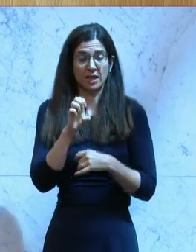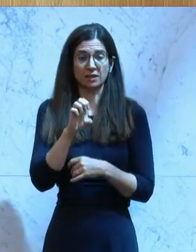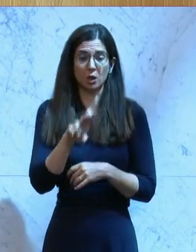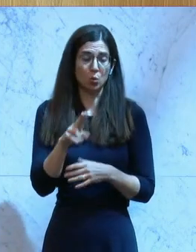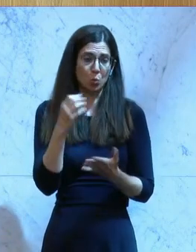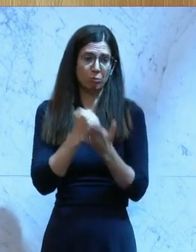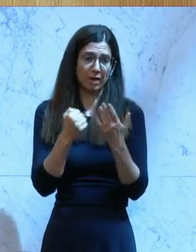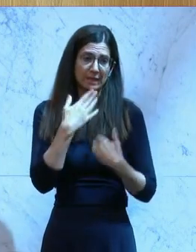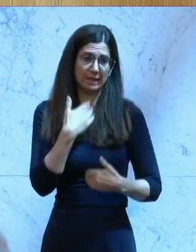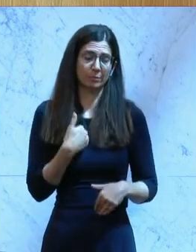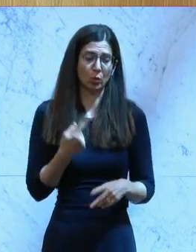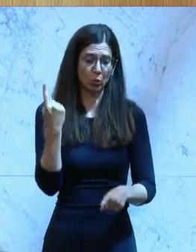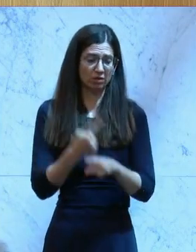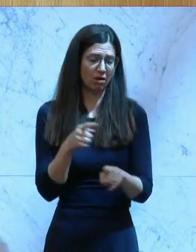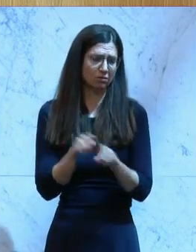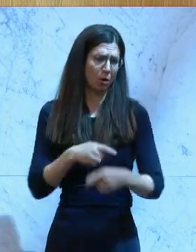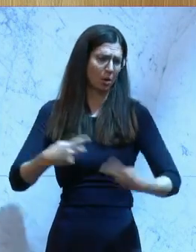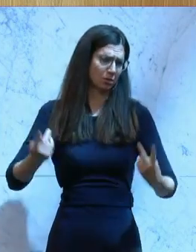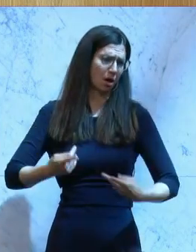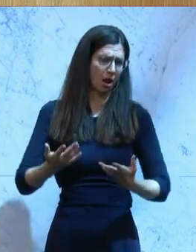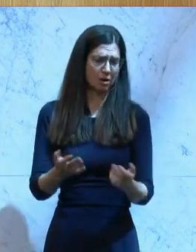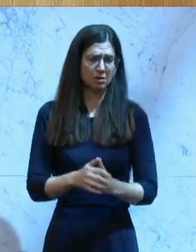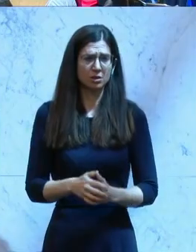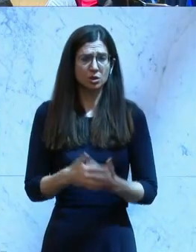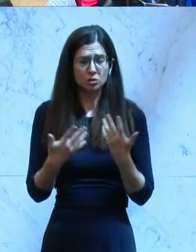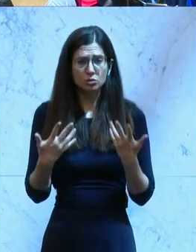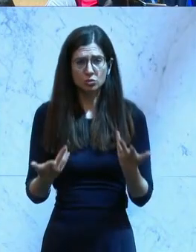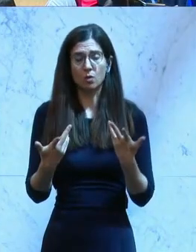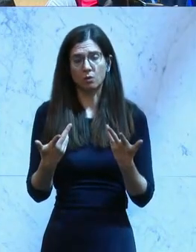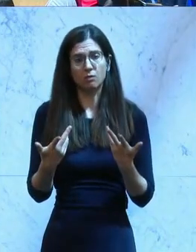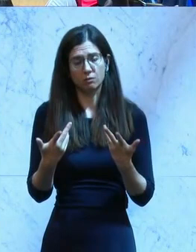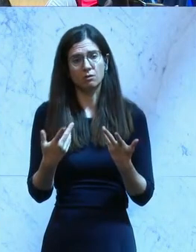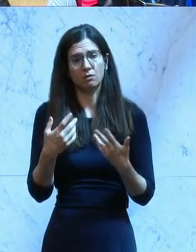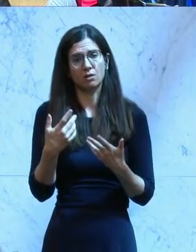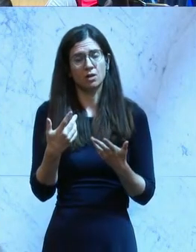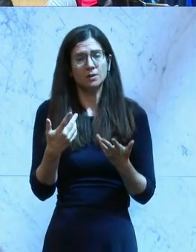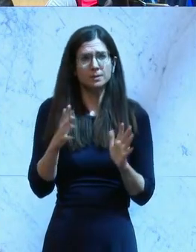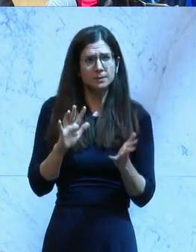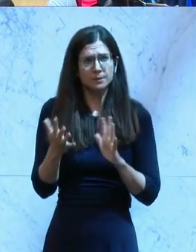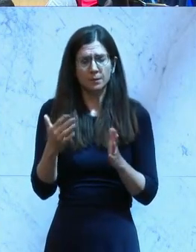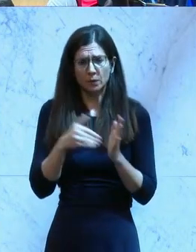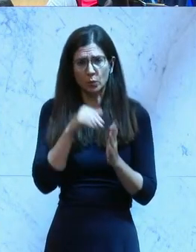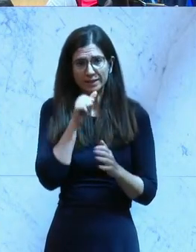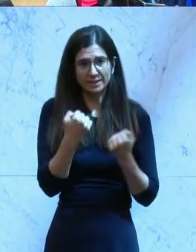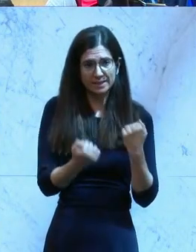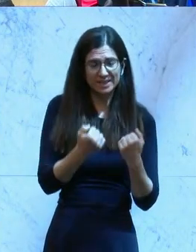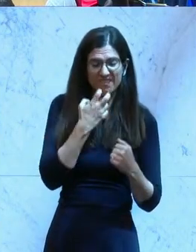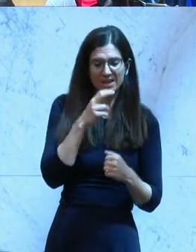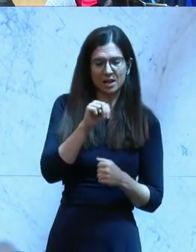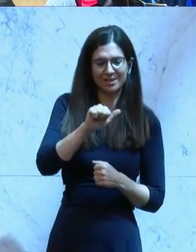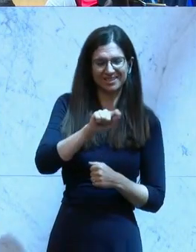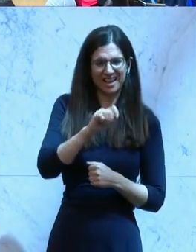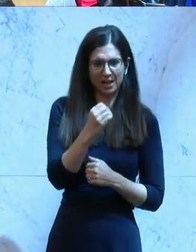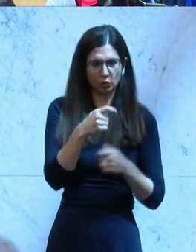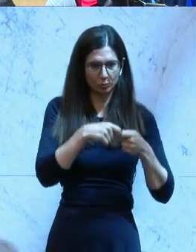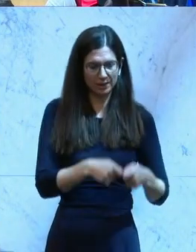Pass und unsere Neutralität ist Ihnen auch egal. Da sind Sie sich nur noch nicht ganz sicher, ob Sie lieber NATO-Mitgliedschaft haben